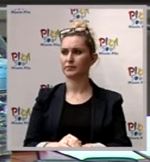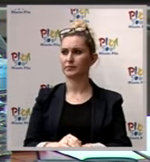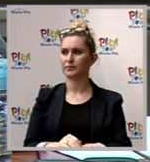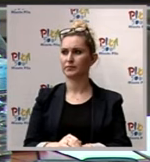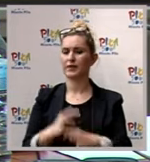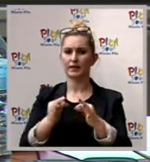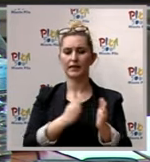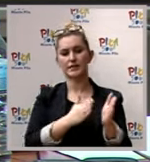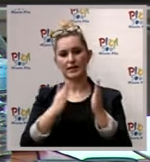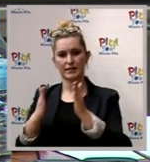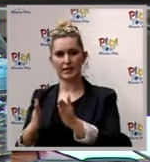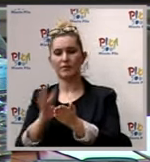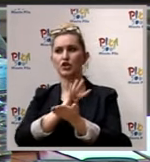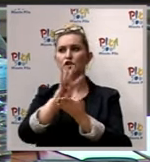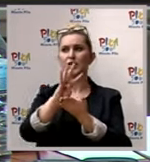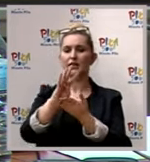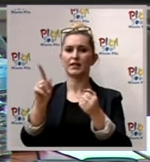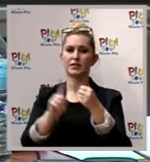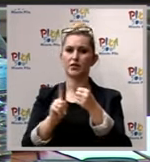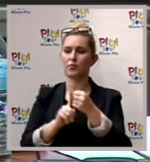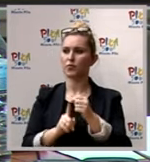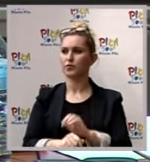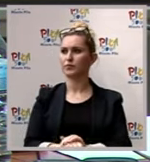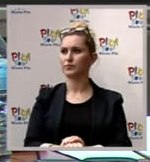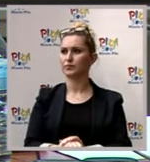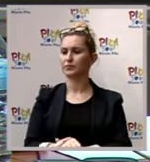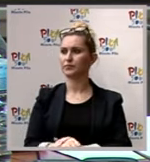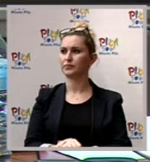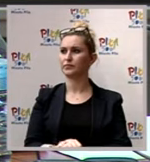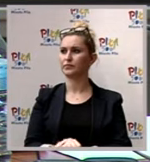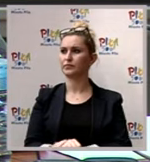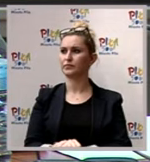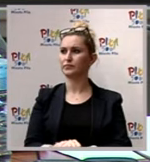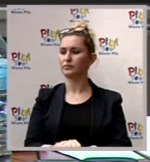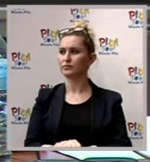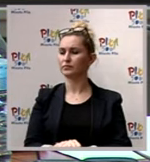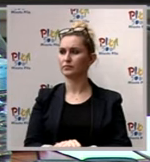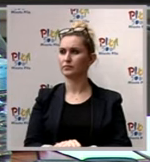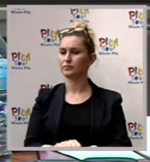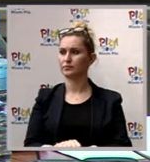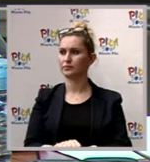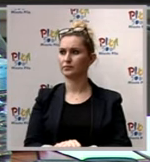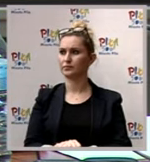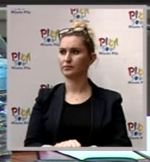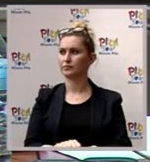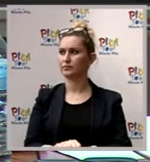I proszę Państwa, kolejnym punktem, 14 punktem dzisiejszego posiedzenia,